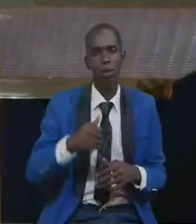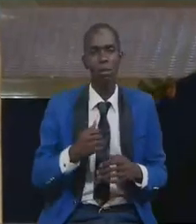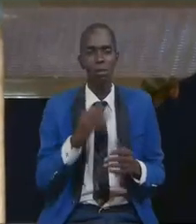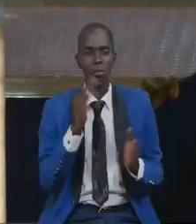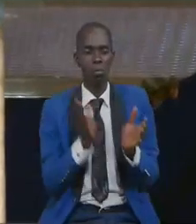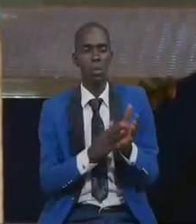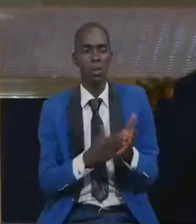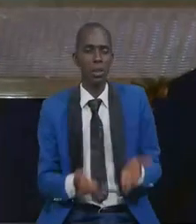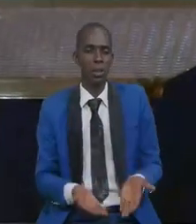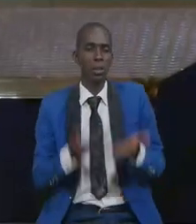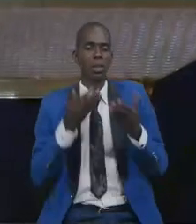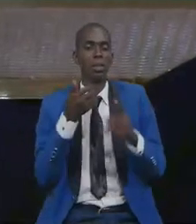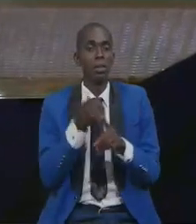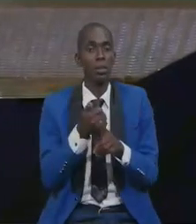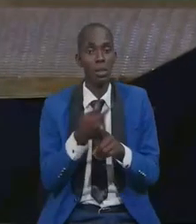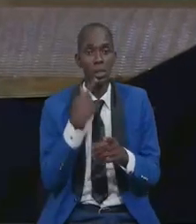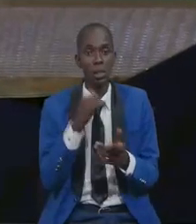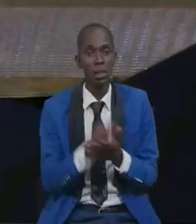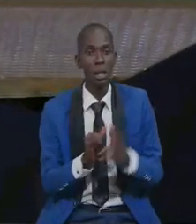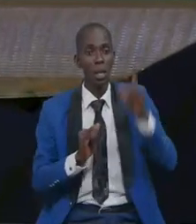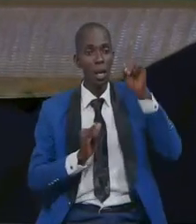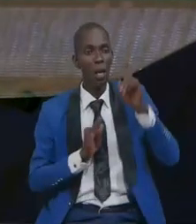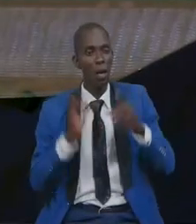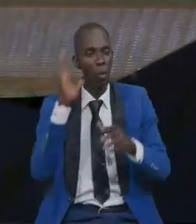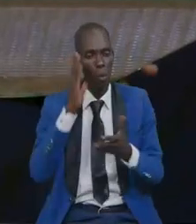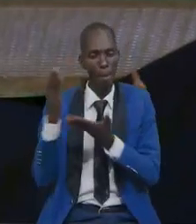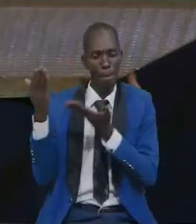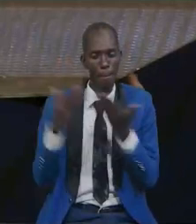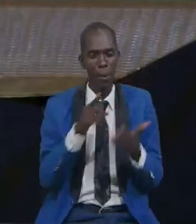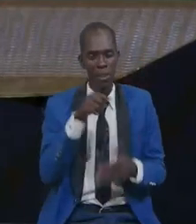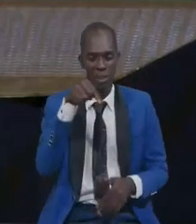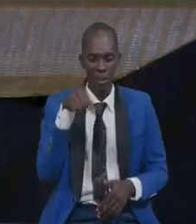Il dit, je te précipiterai par terre.